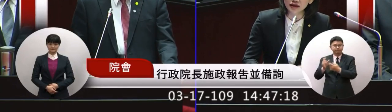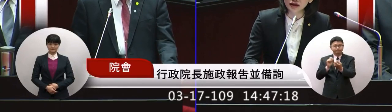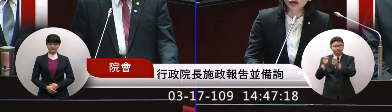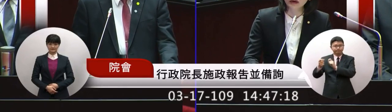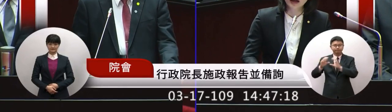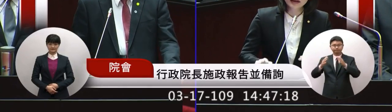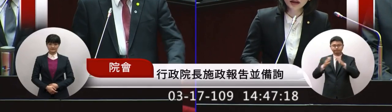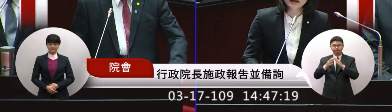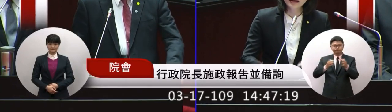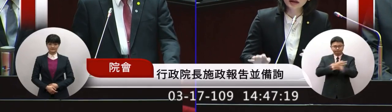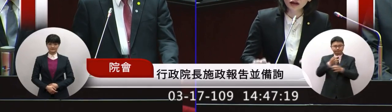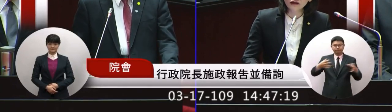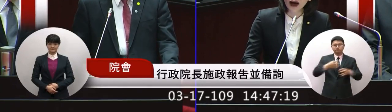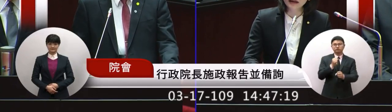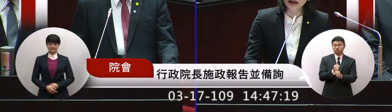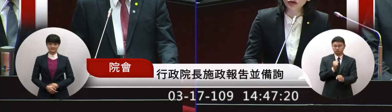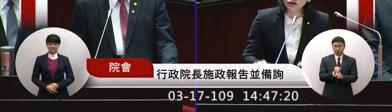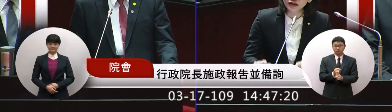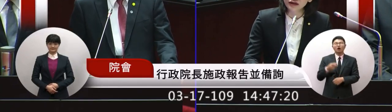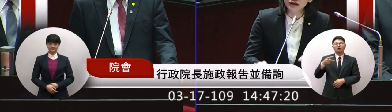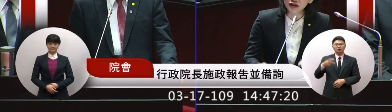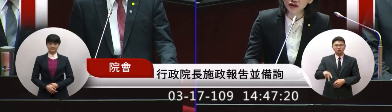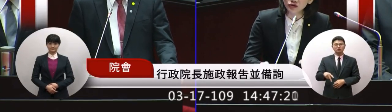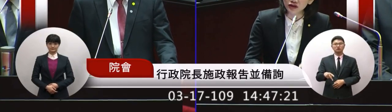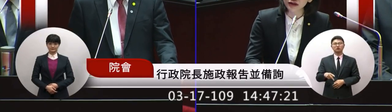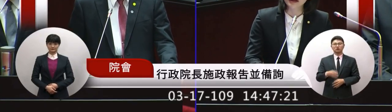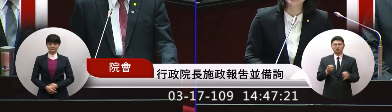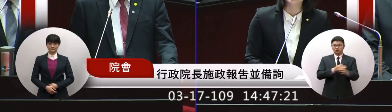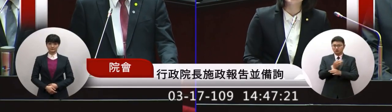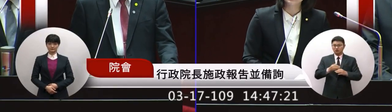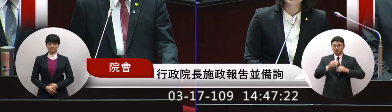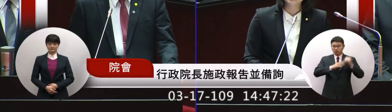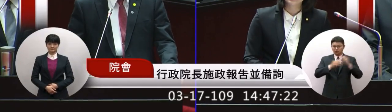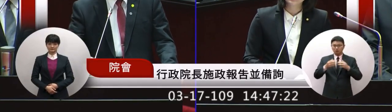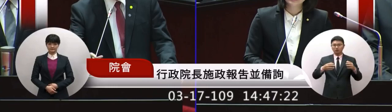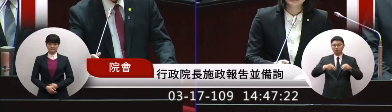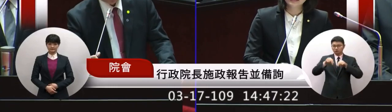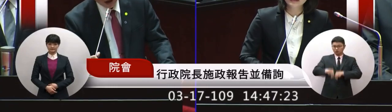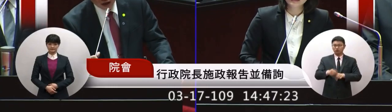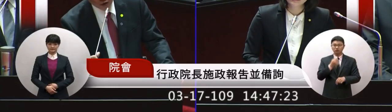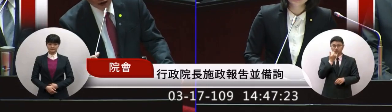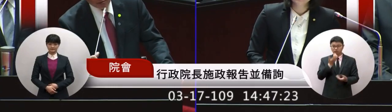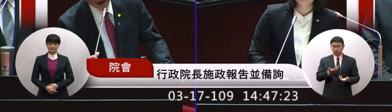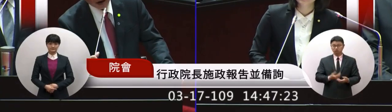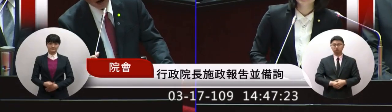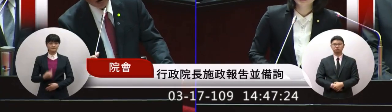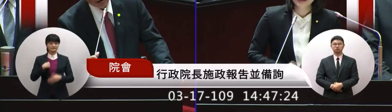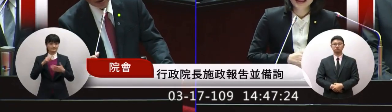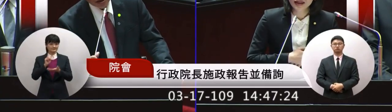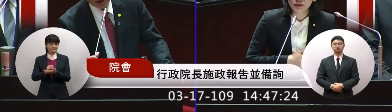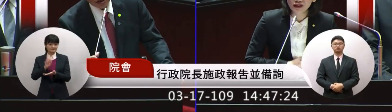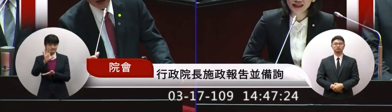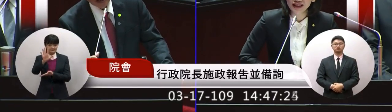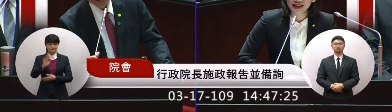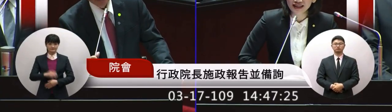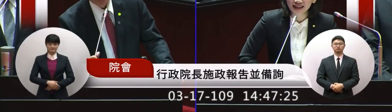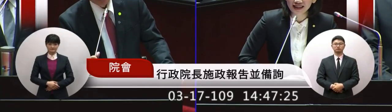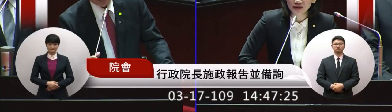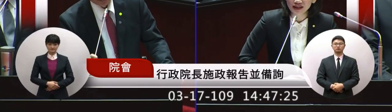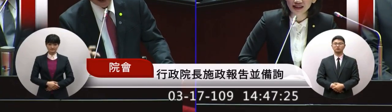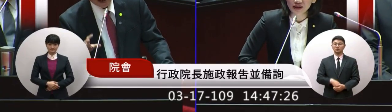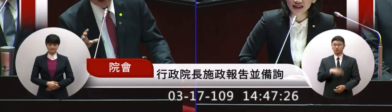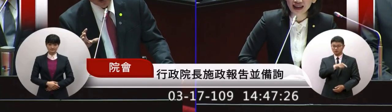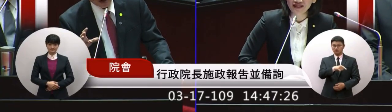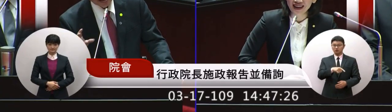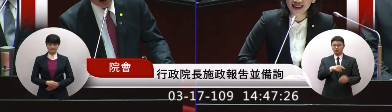经济合作，甚至可以发展出经济合作的协议。 这个部分我跟委员报告，我们 现在这个部分你也可以代替